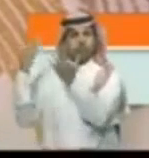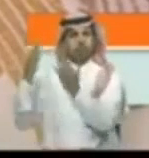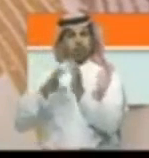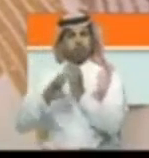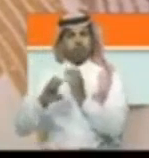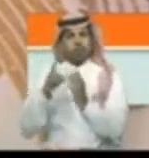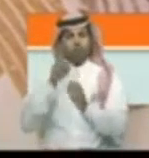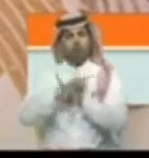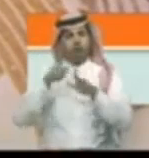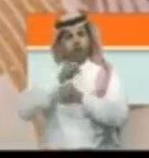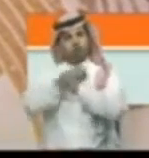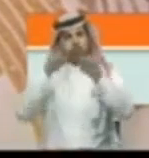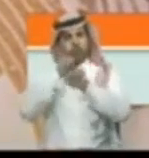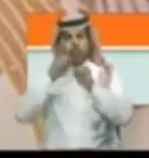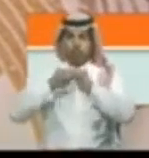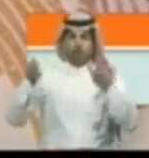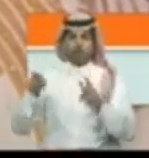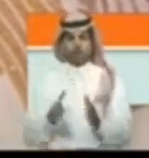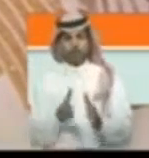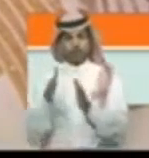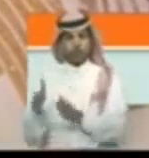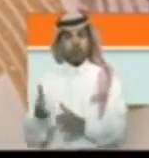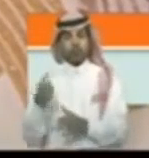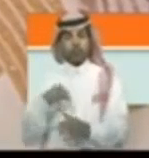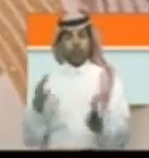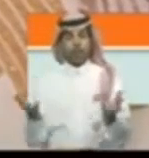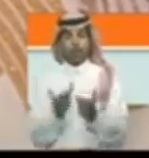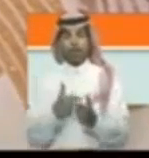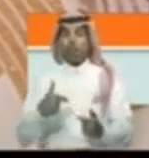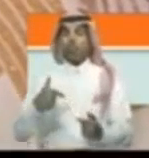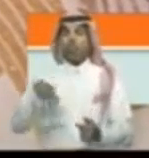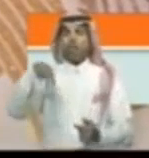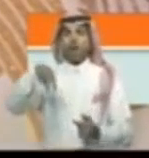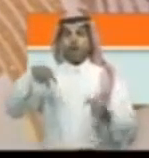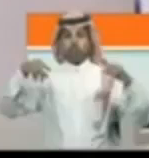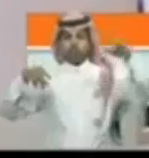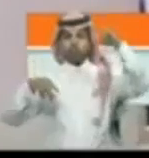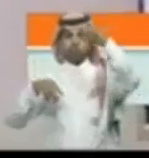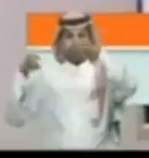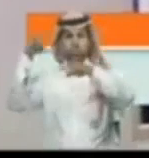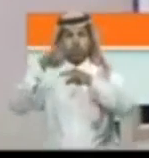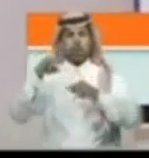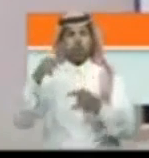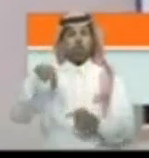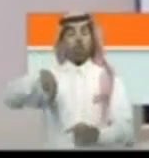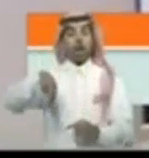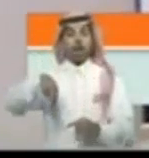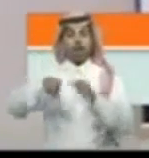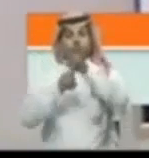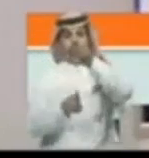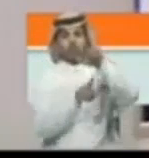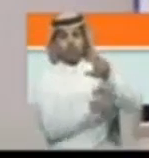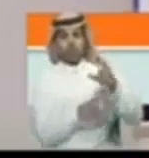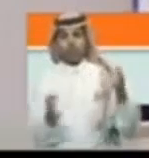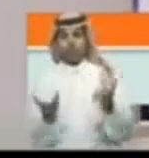عمليات انتحارية. وأفاد المسماري بأن القوات نفذت 8 غارات جوية بمعسكر الرحبة في تاغوراء،